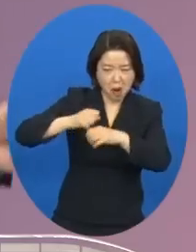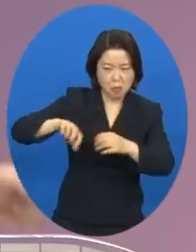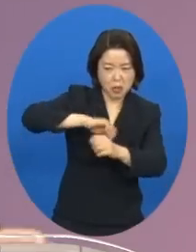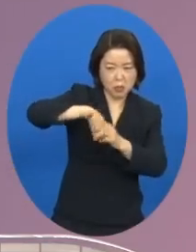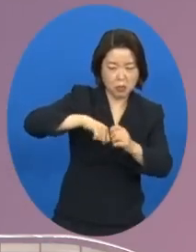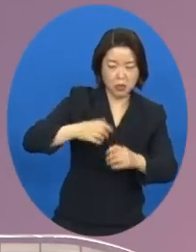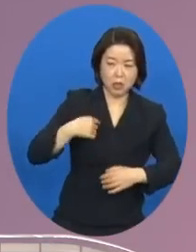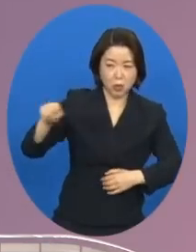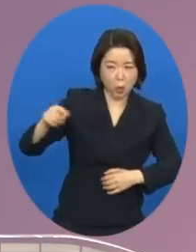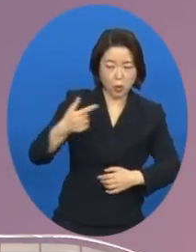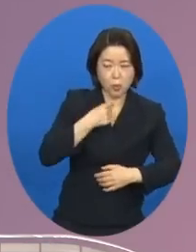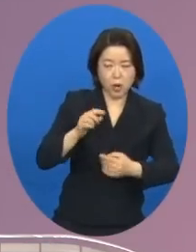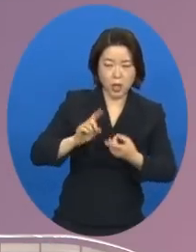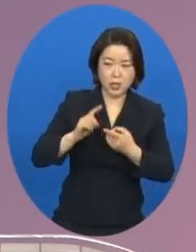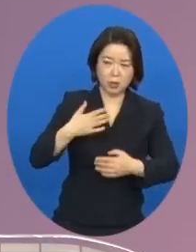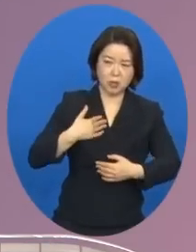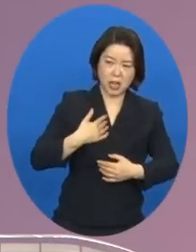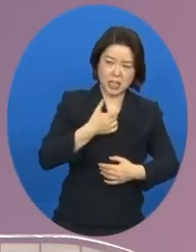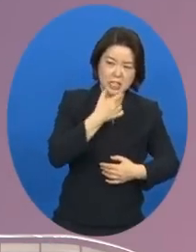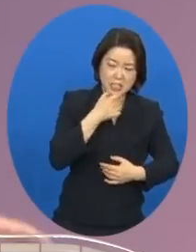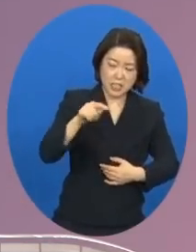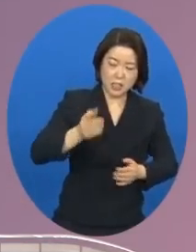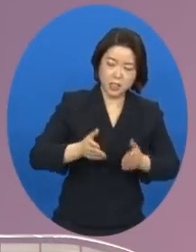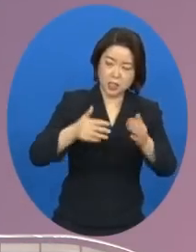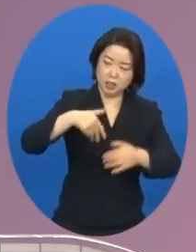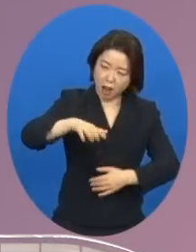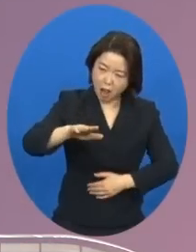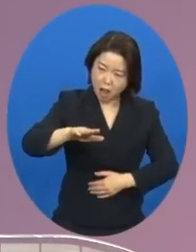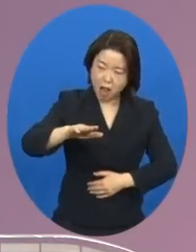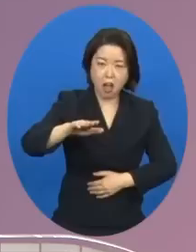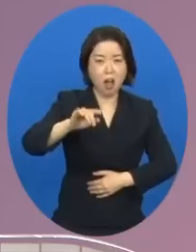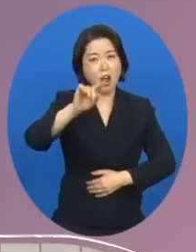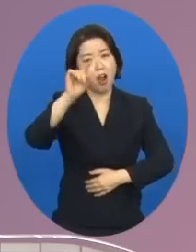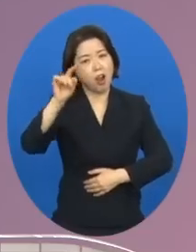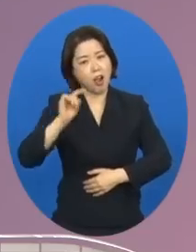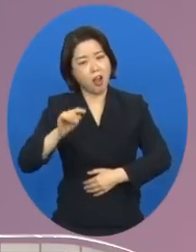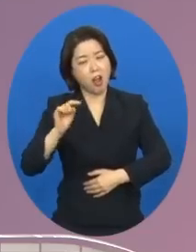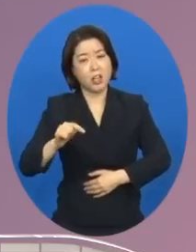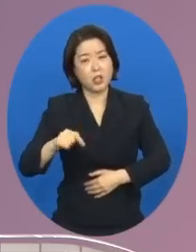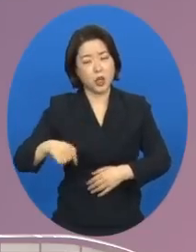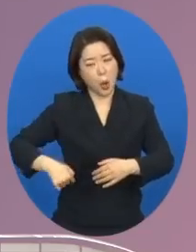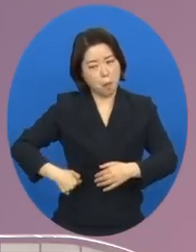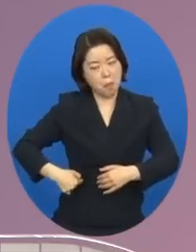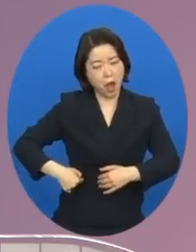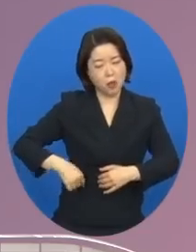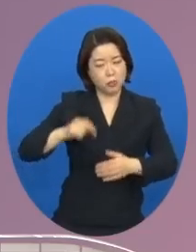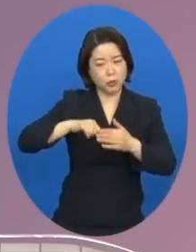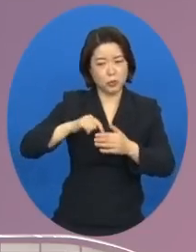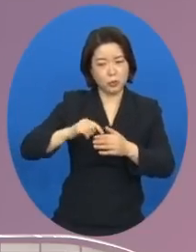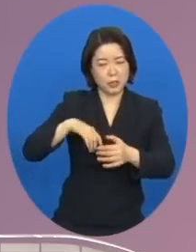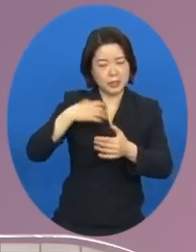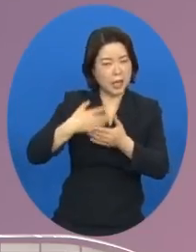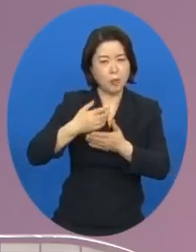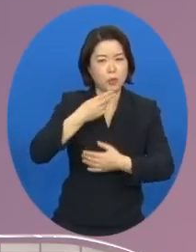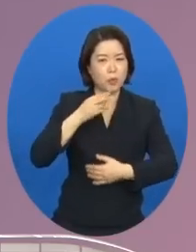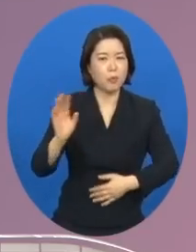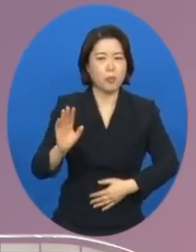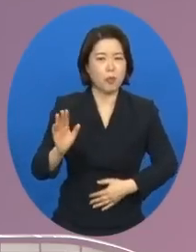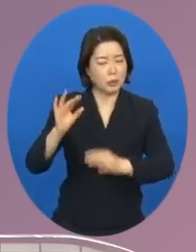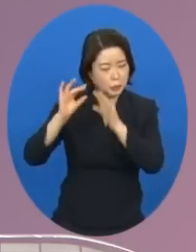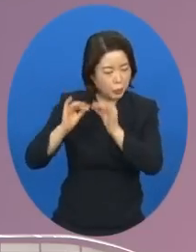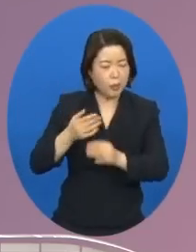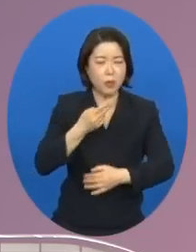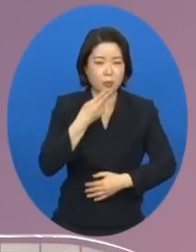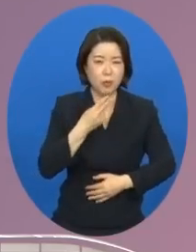원하는 대로 내가 원하지 않는 길을 간다. 그게 너무 마음에 안 와닿았던 것 같아요.